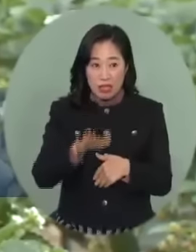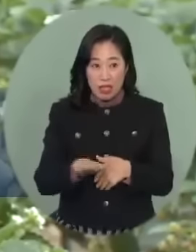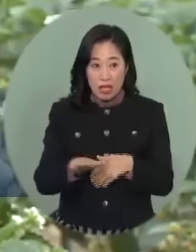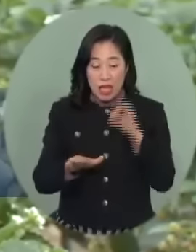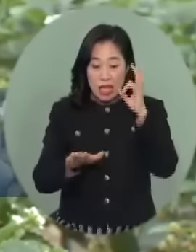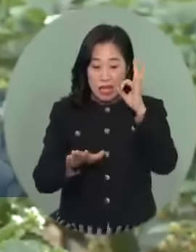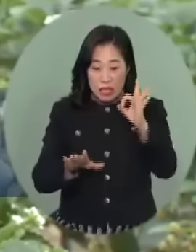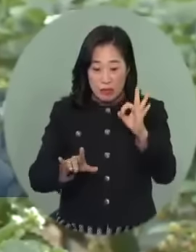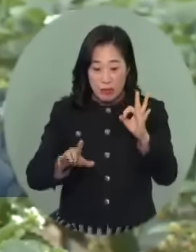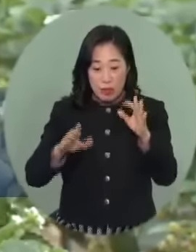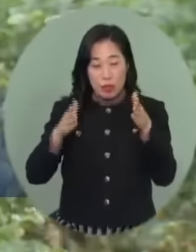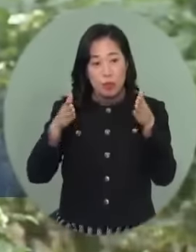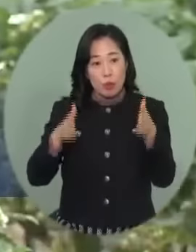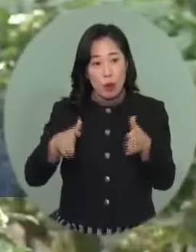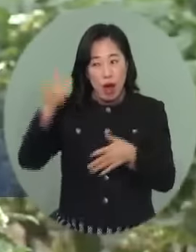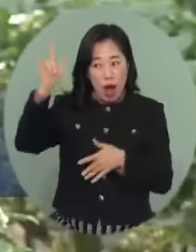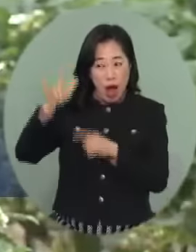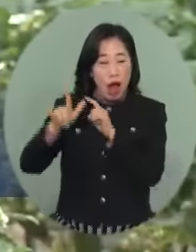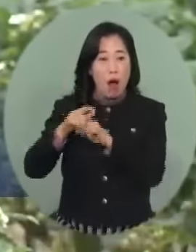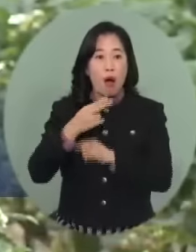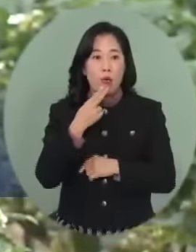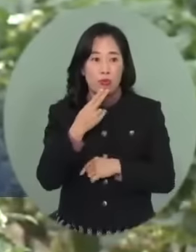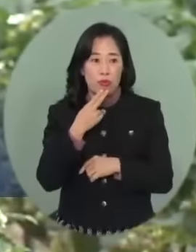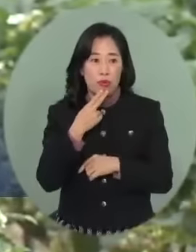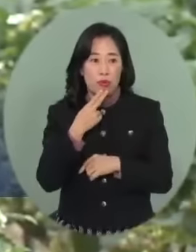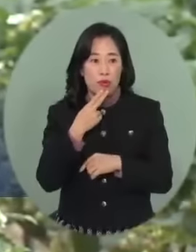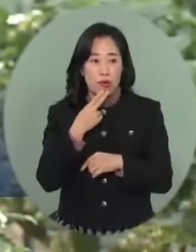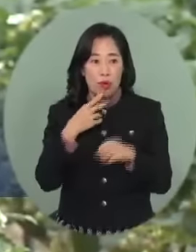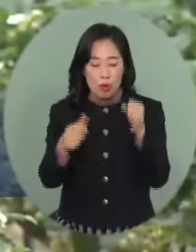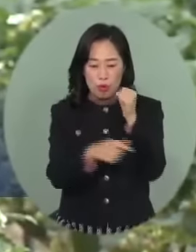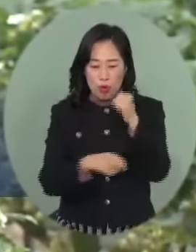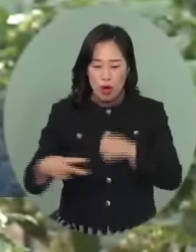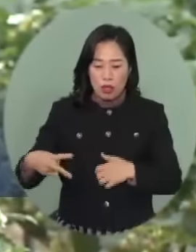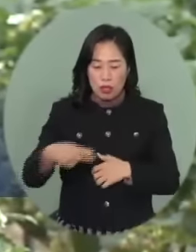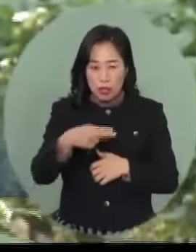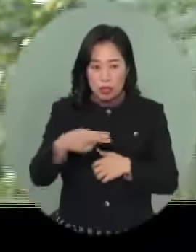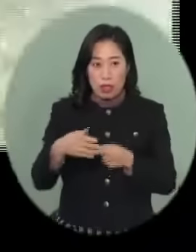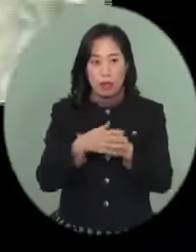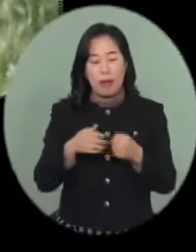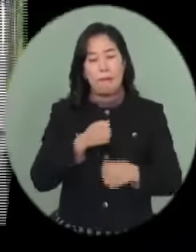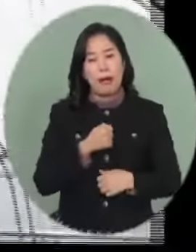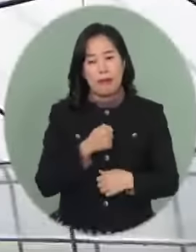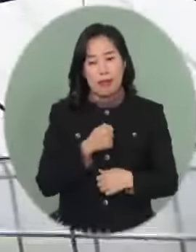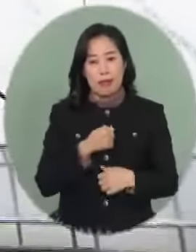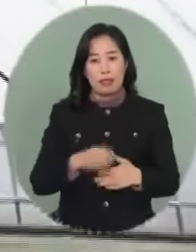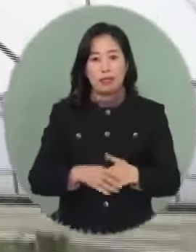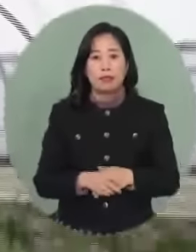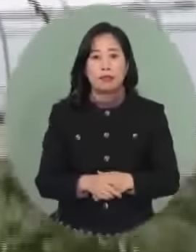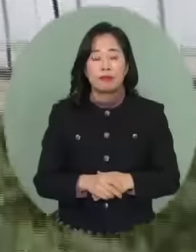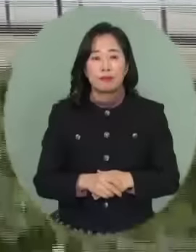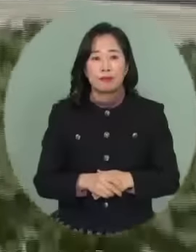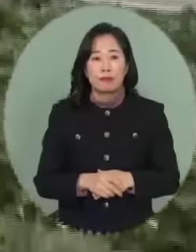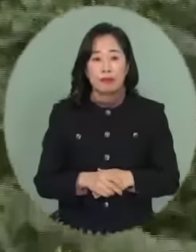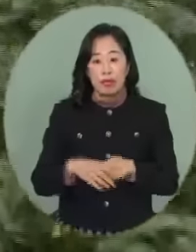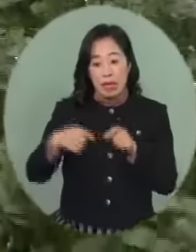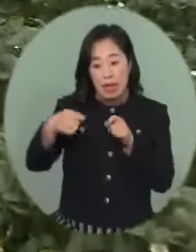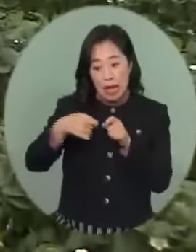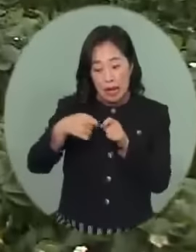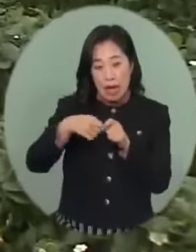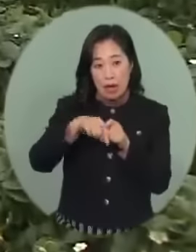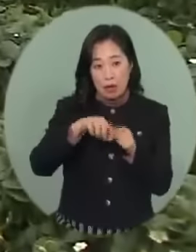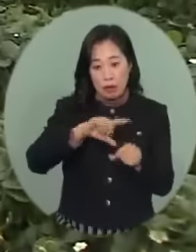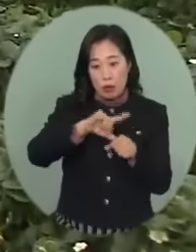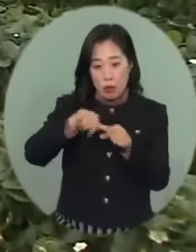없었다는 것은 처음 일이고 수확이 단절돼야 그러니까 이제 막막을 따름이죠, 지금. 인근의 다른